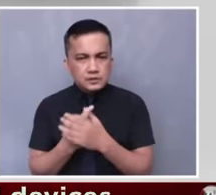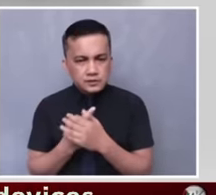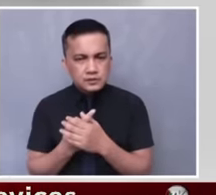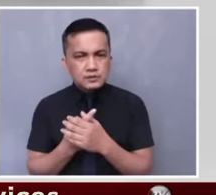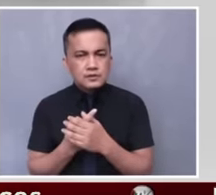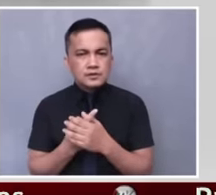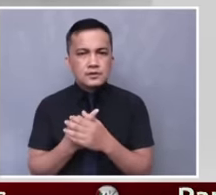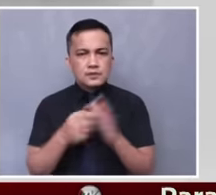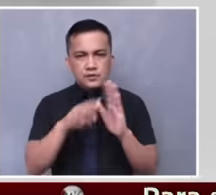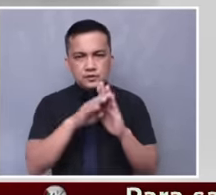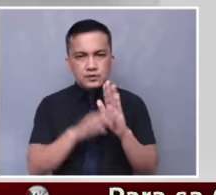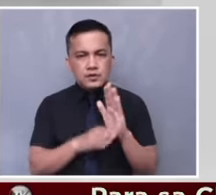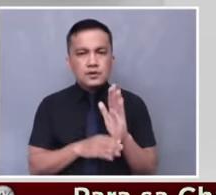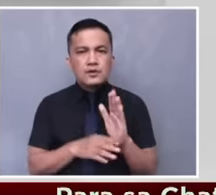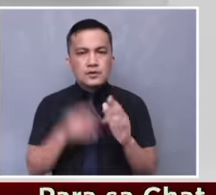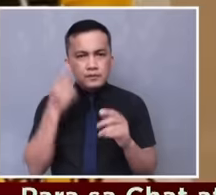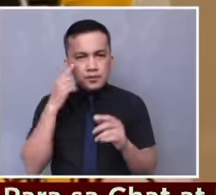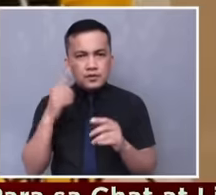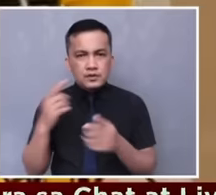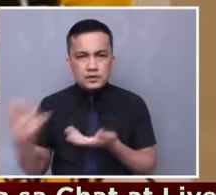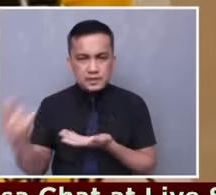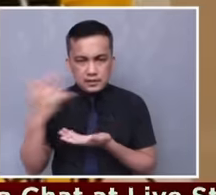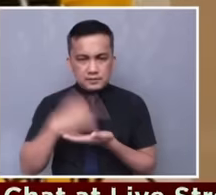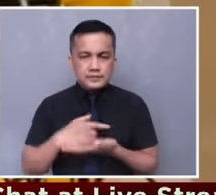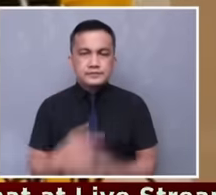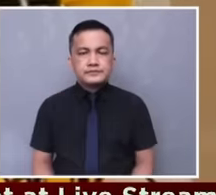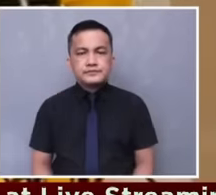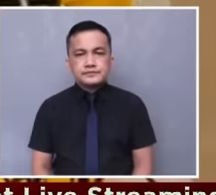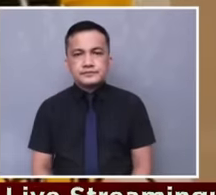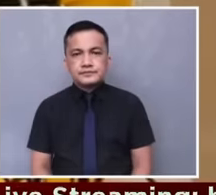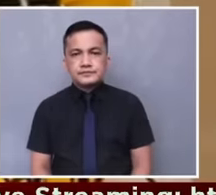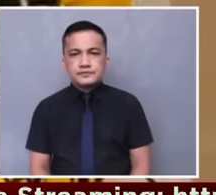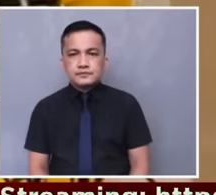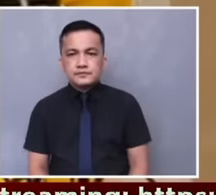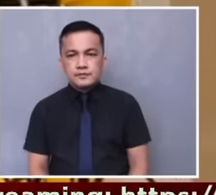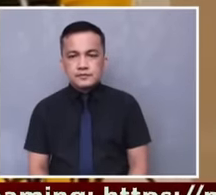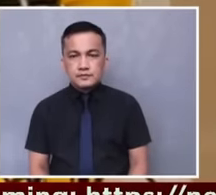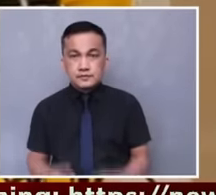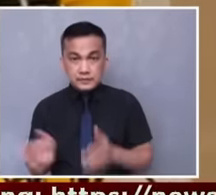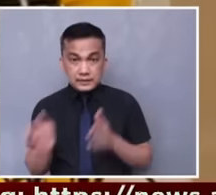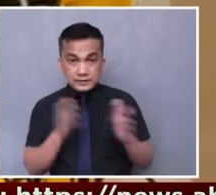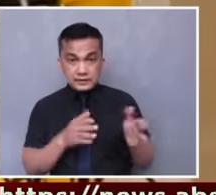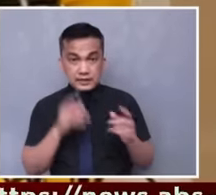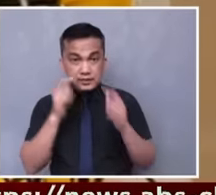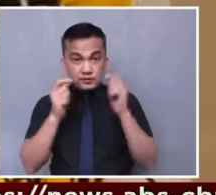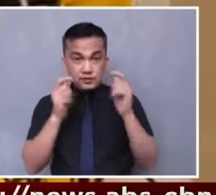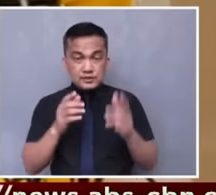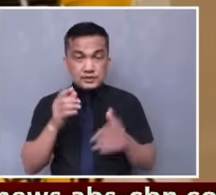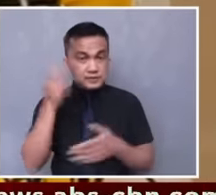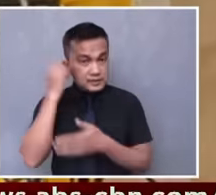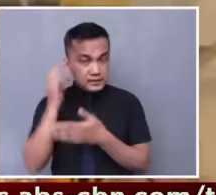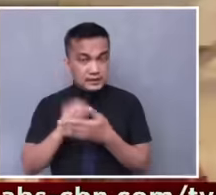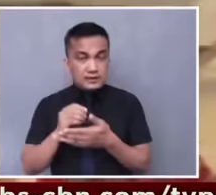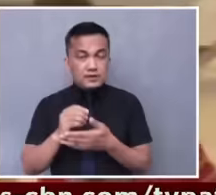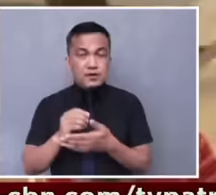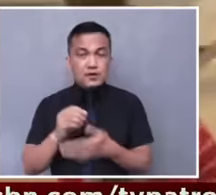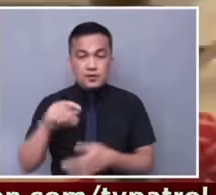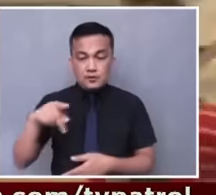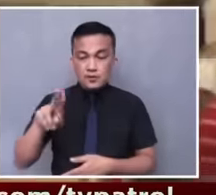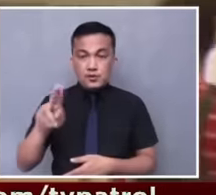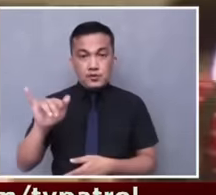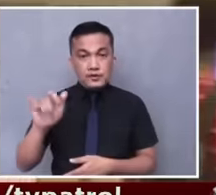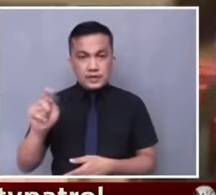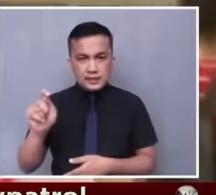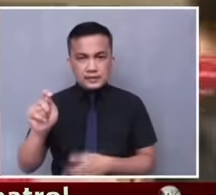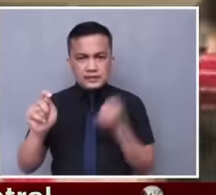protocol para sa mga arriving na passengers. Ayon naman kay Tourism Secretary Bernadette Romulo Puyat,